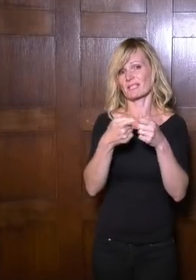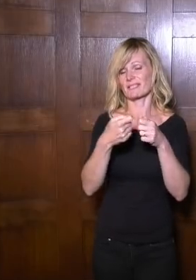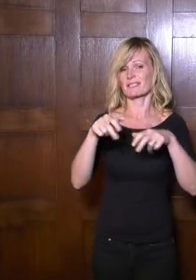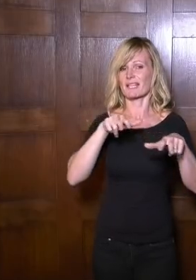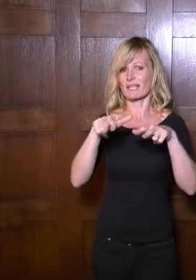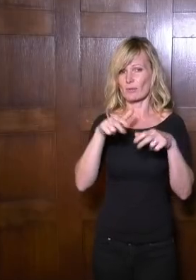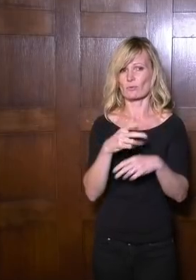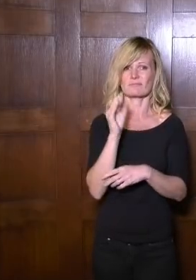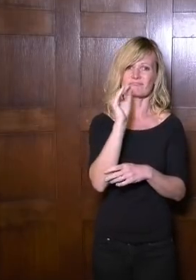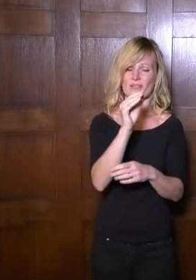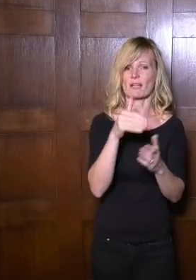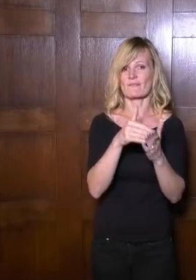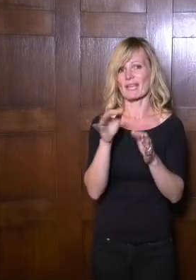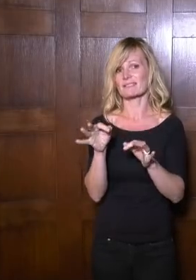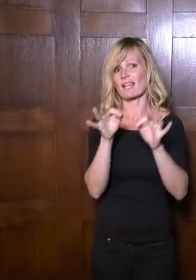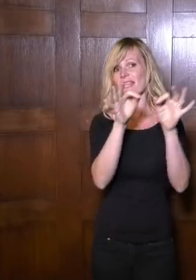weiterleiten.